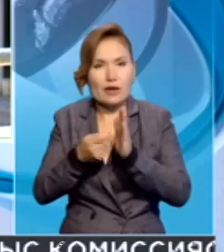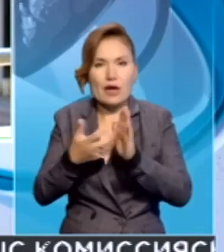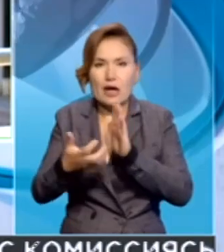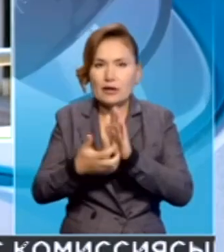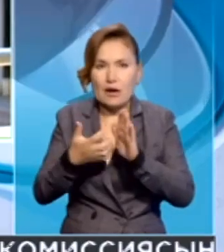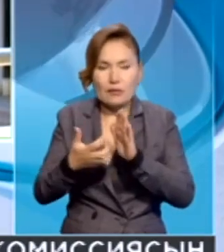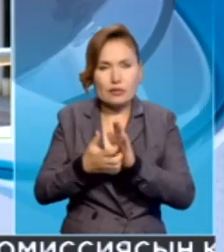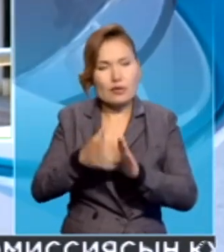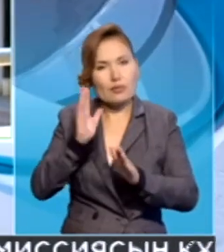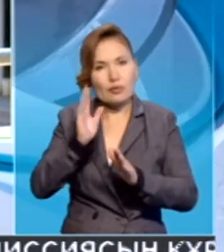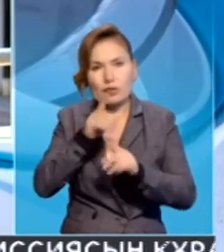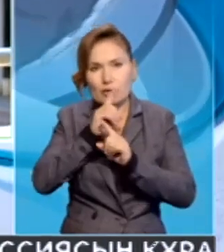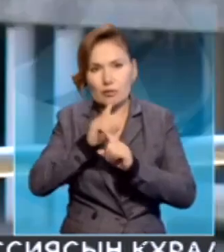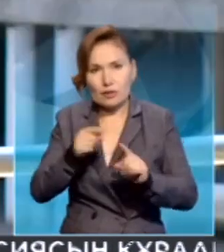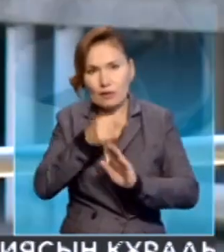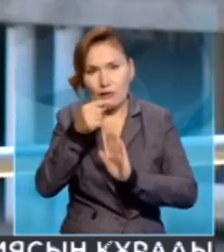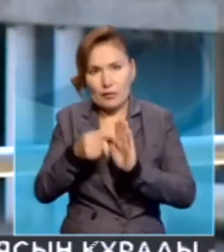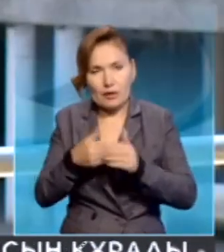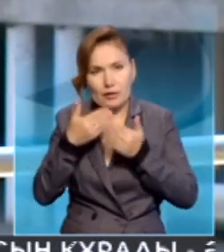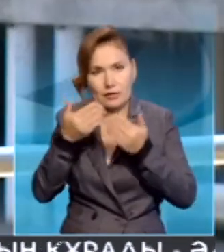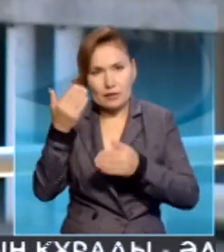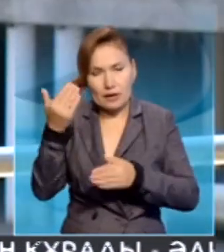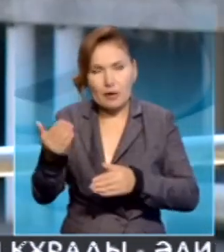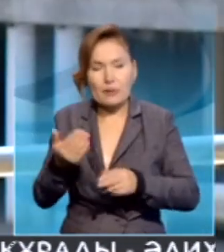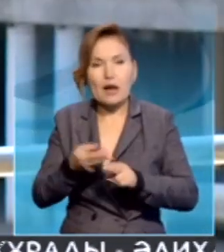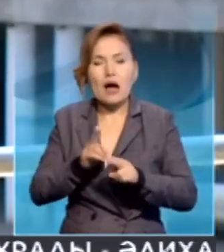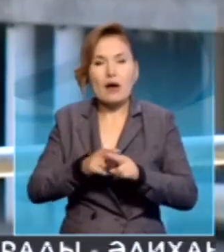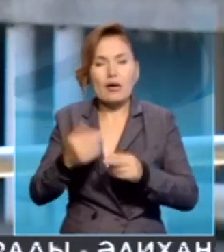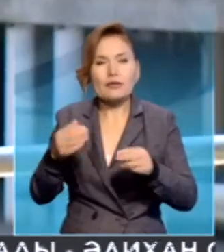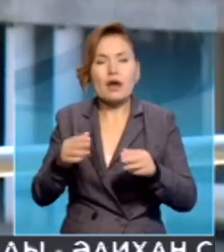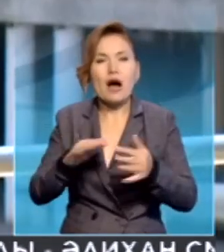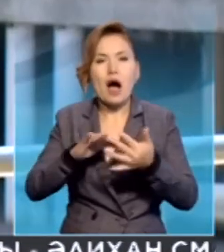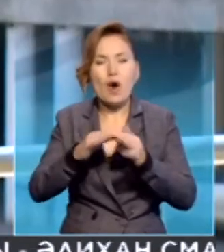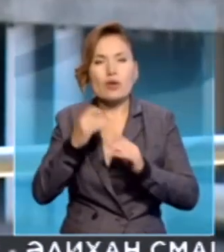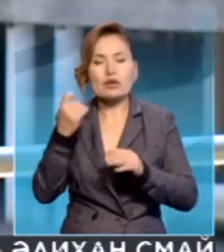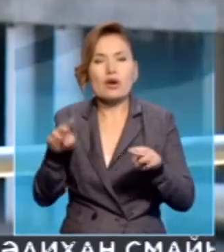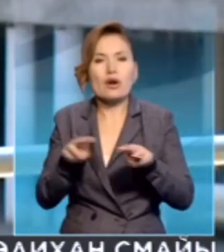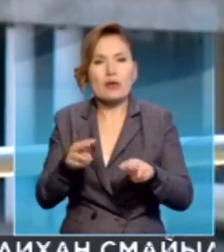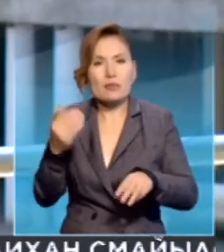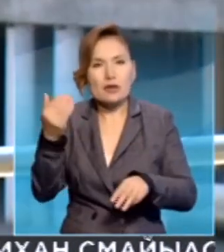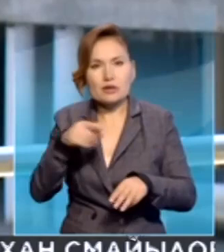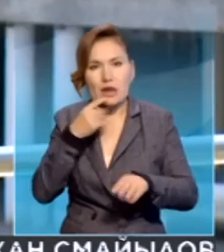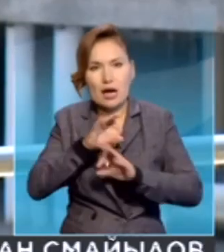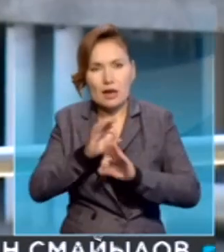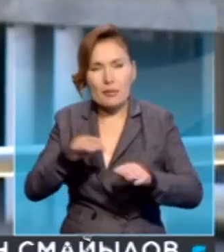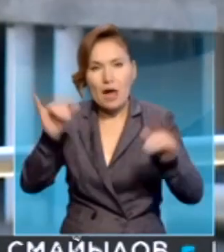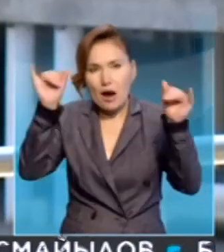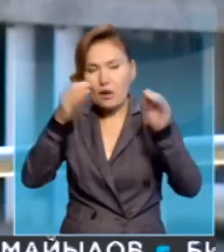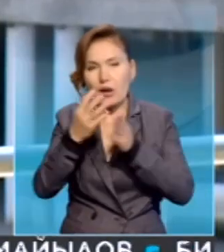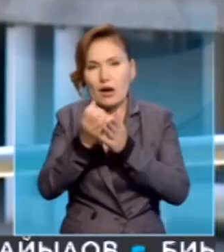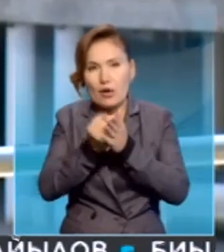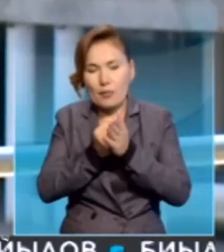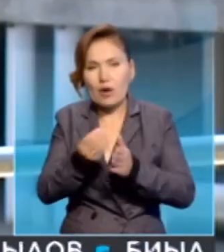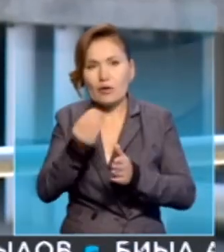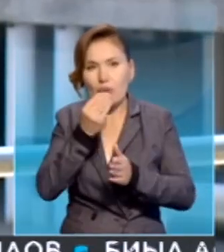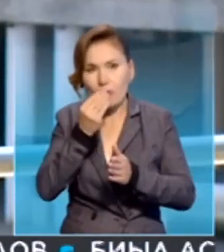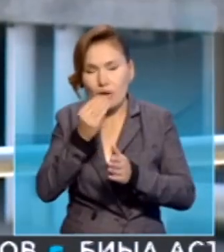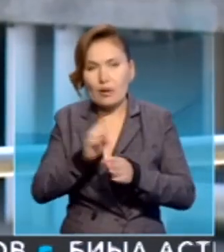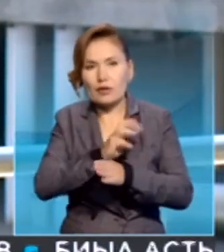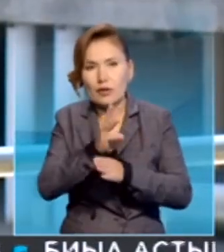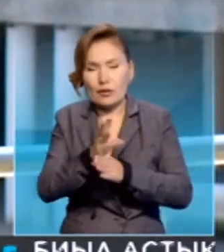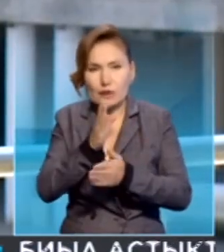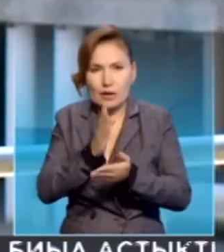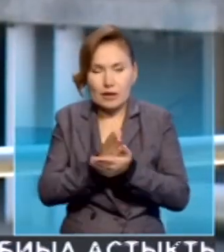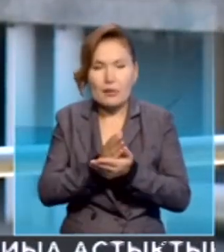Қайырлы күн, Ақерке. Ауыл шаруашылығы министрі тапшылық болмайды деп сендіріп отыр. Ербол Қарашүкеевтің айтуынша, биыл былтырғыдай қуаңшылық